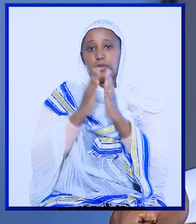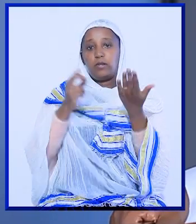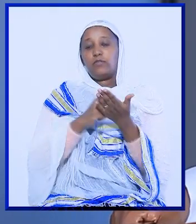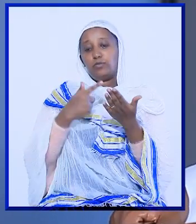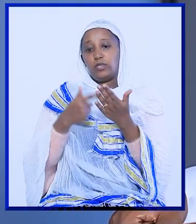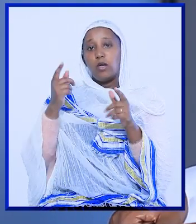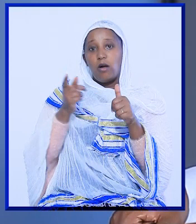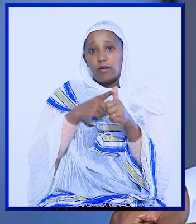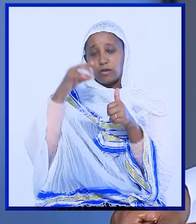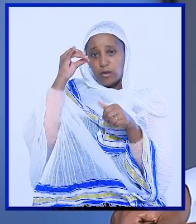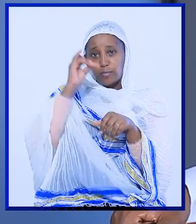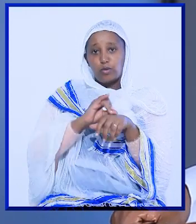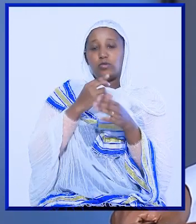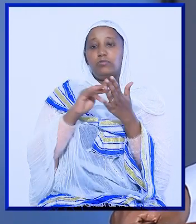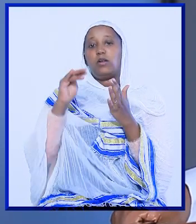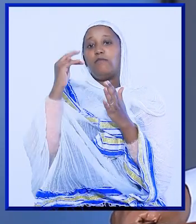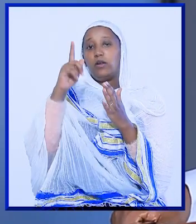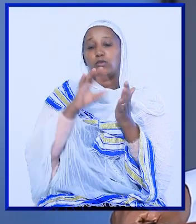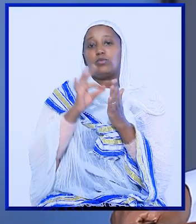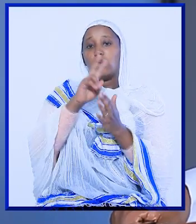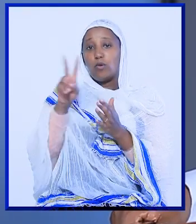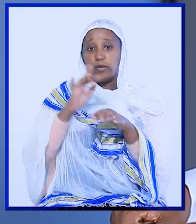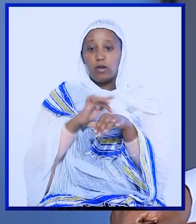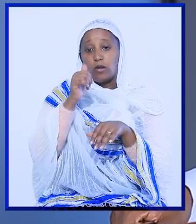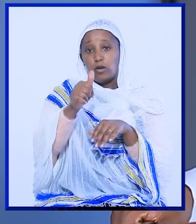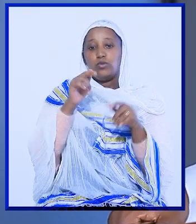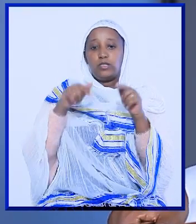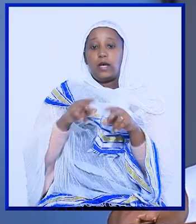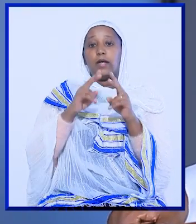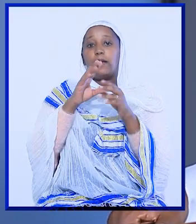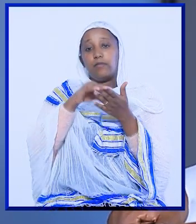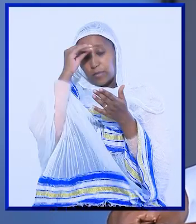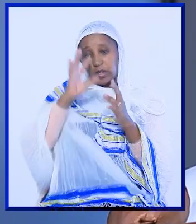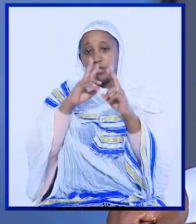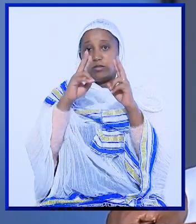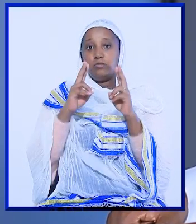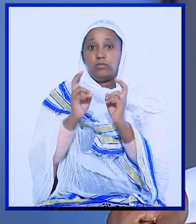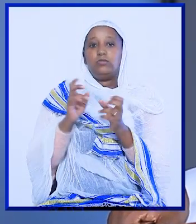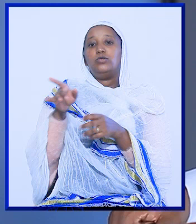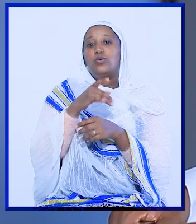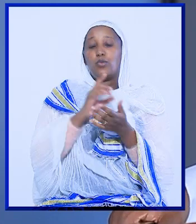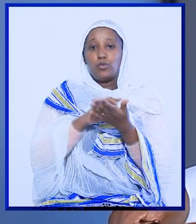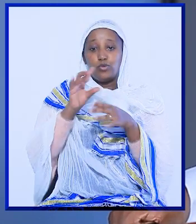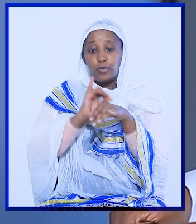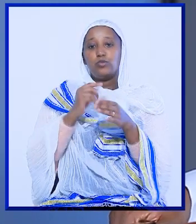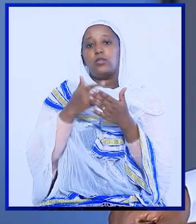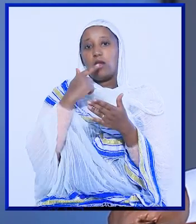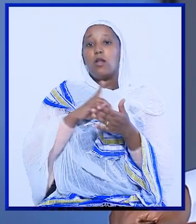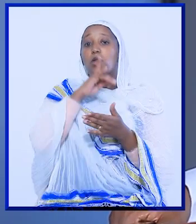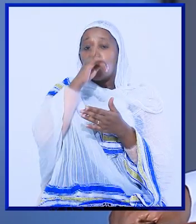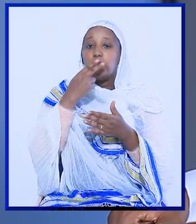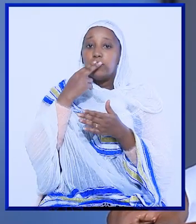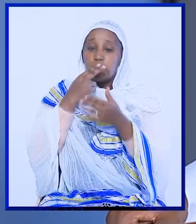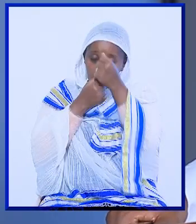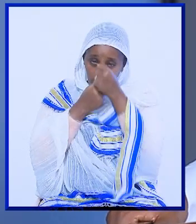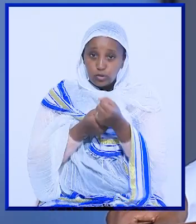ሰማዕትነት ነው። እንዲህ ይላል መጽሐፍ ቅዱስ በዚህ በአንደኛ ጴጥሮስ በምዕራፍ 1 ቁጥር 22 ላይ ራሱ ዛሬ የትምህርታችን መነሻ የሆነው ቅዱስ ጴጥሮስ እንዲህ